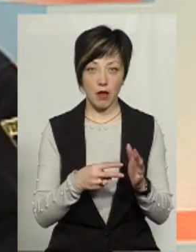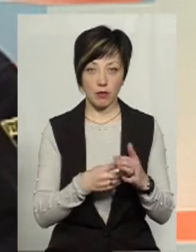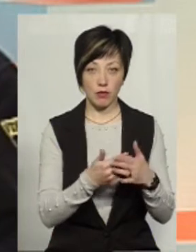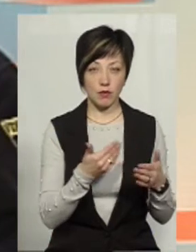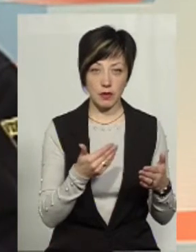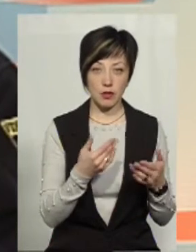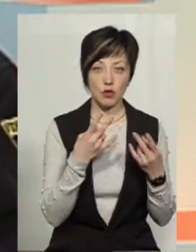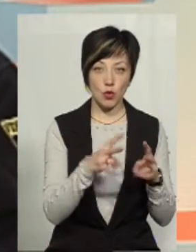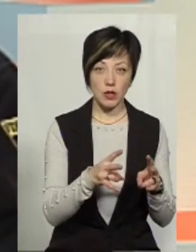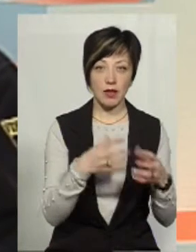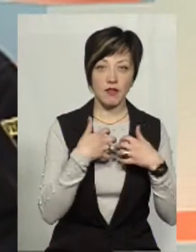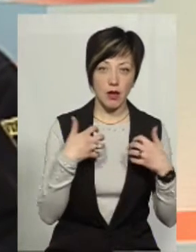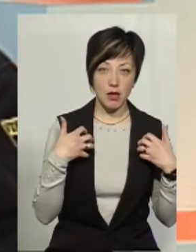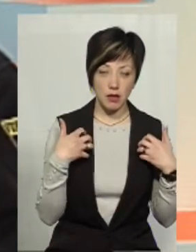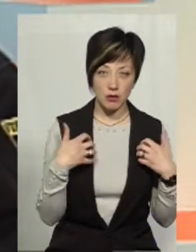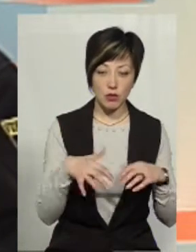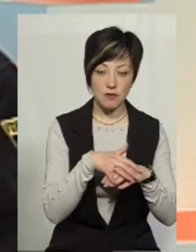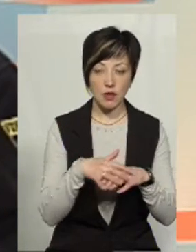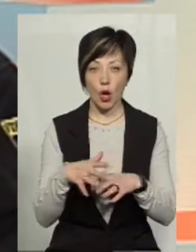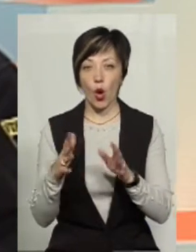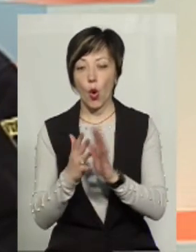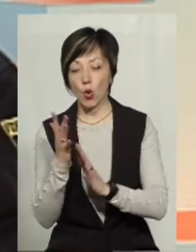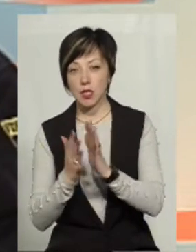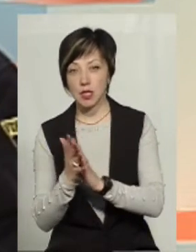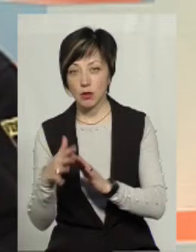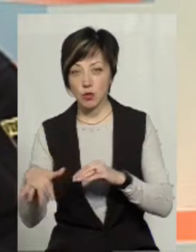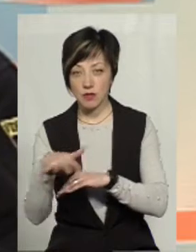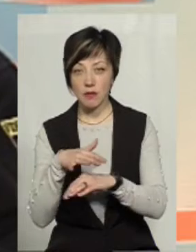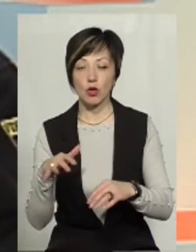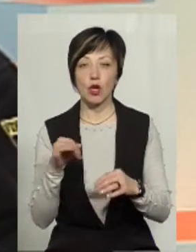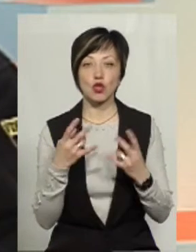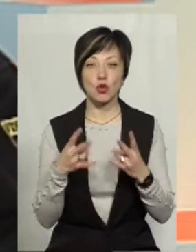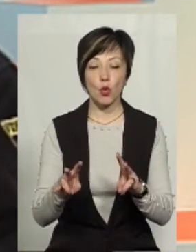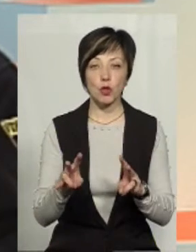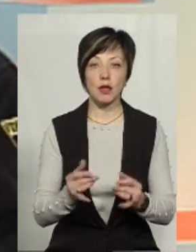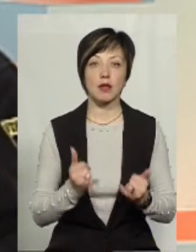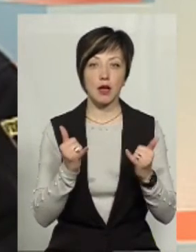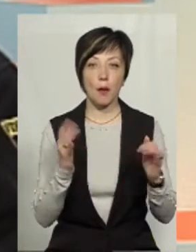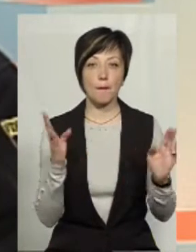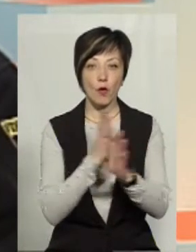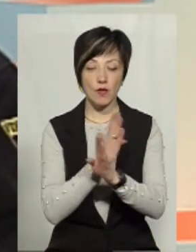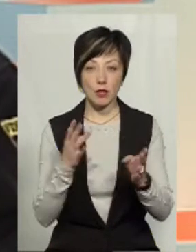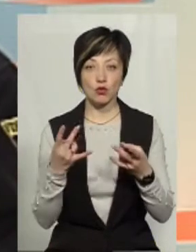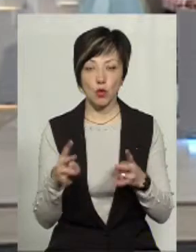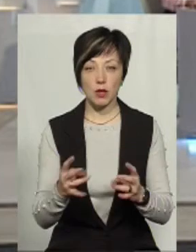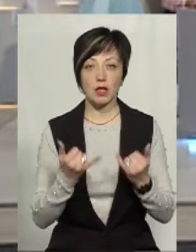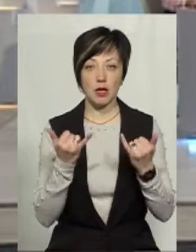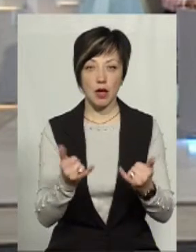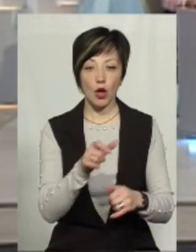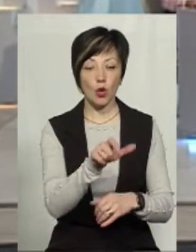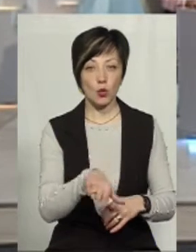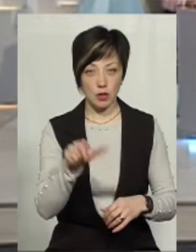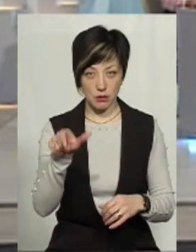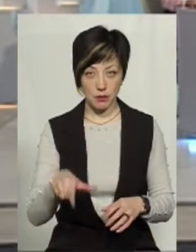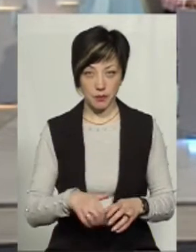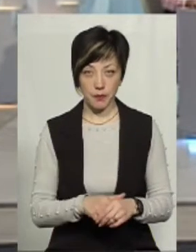Це від це шкода для тваринного світу, шкода для рослинного світу, шкода безпосередньо для повітря і шкода для